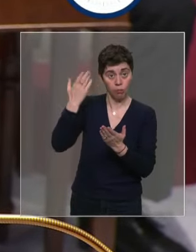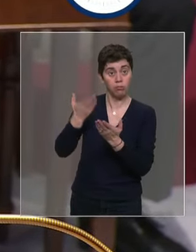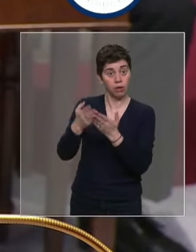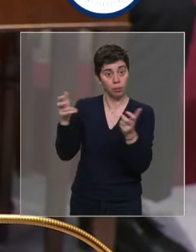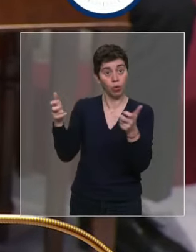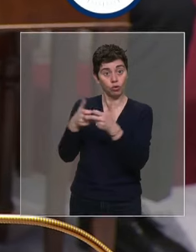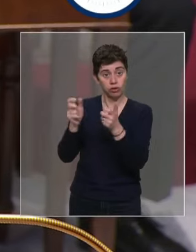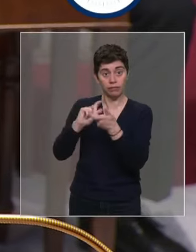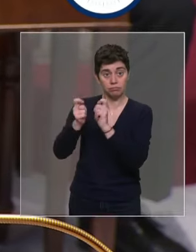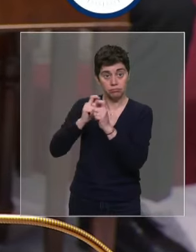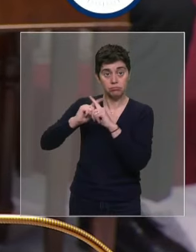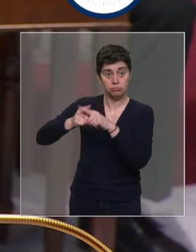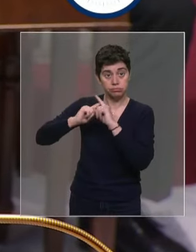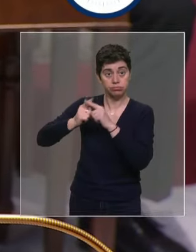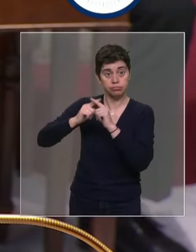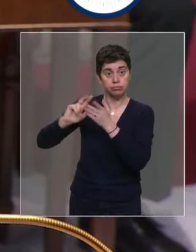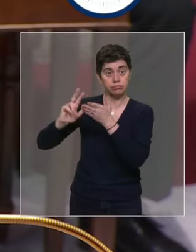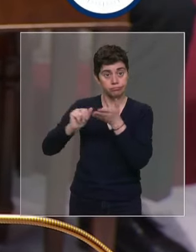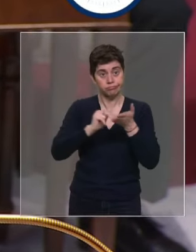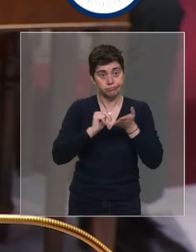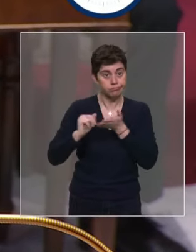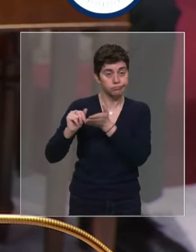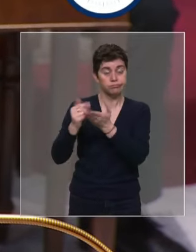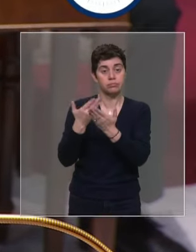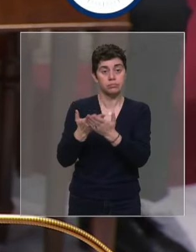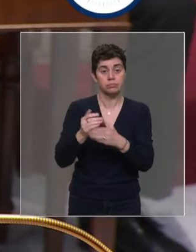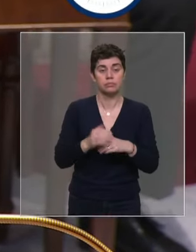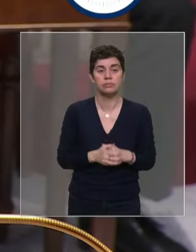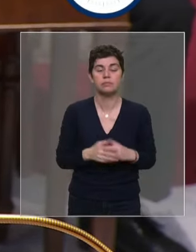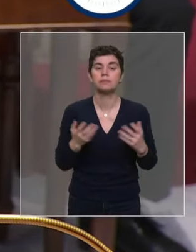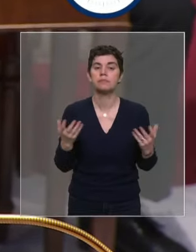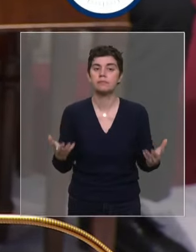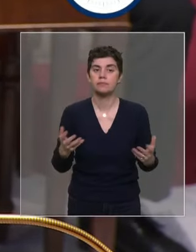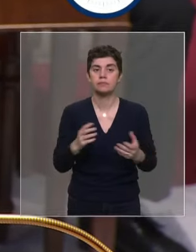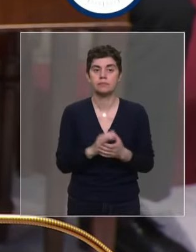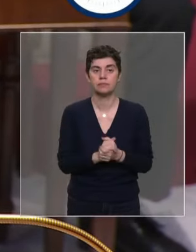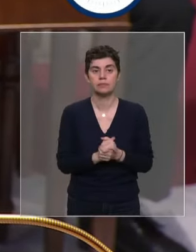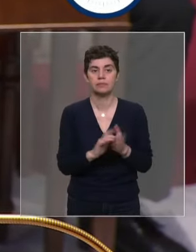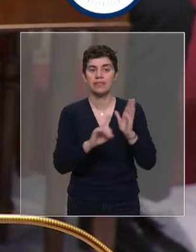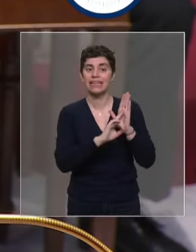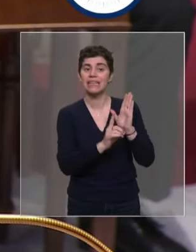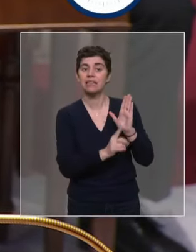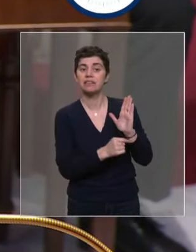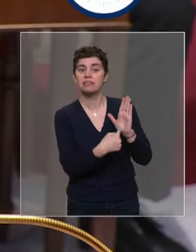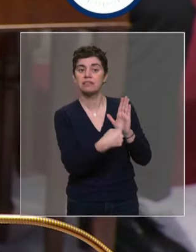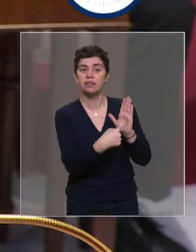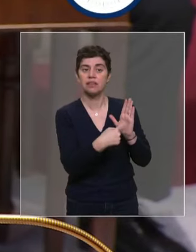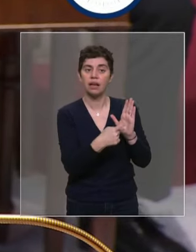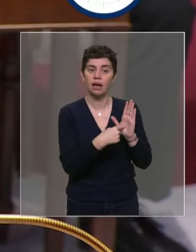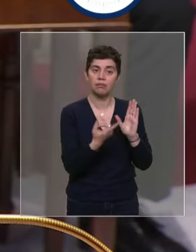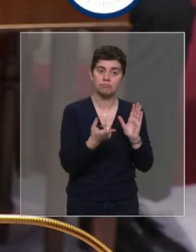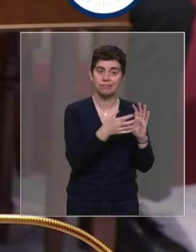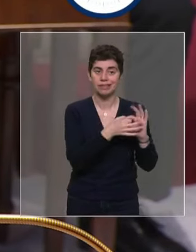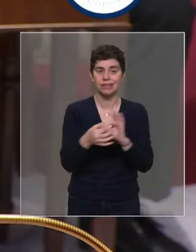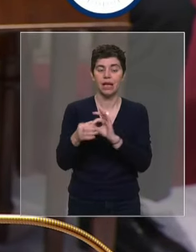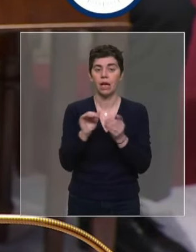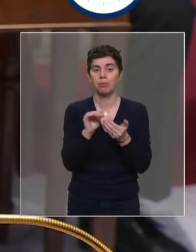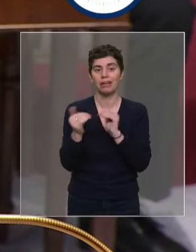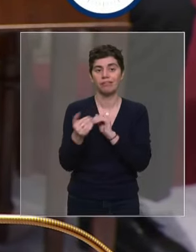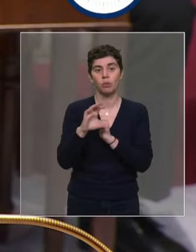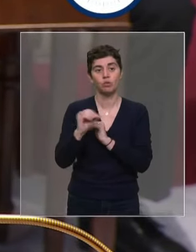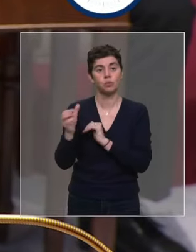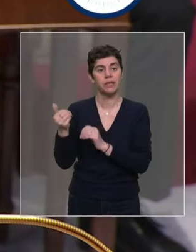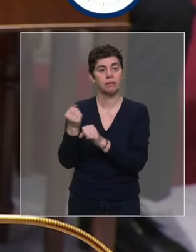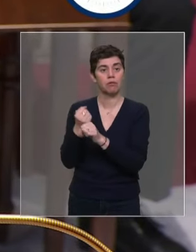Bruxelles et je voudrais particulièrement revenir sur la discussion de la directive concernant les plateformes parce que